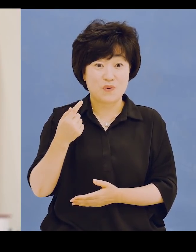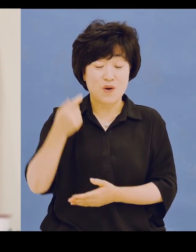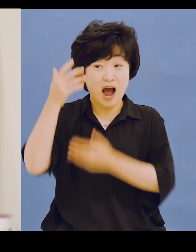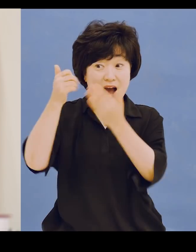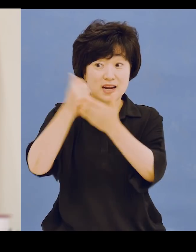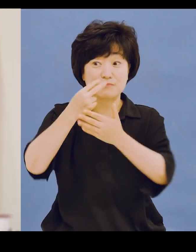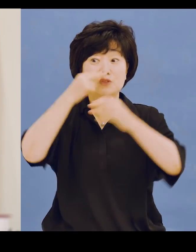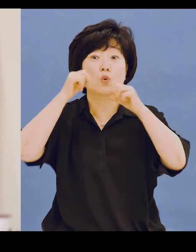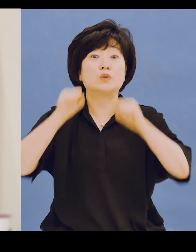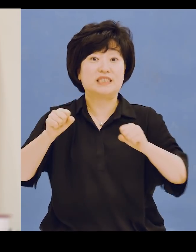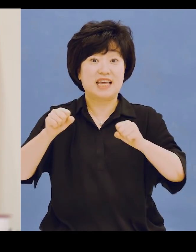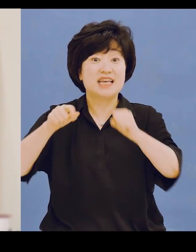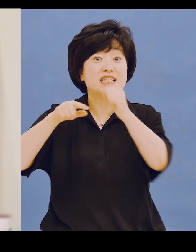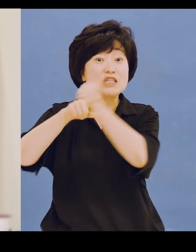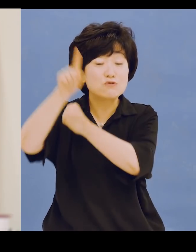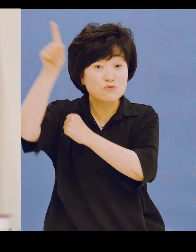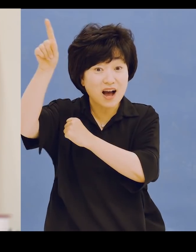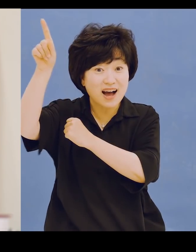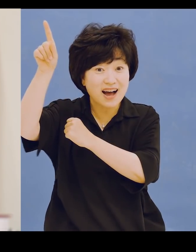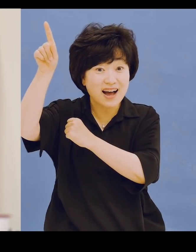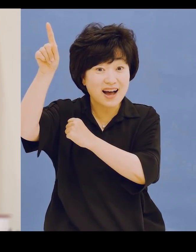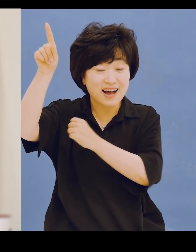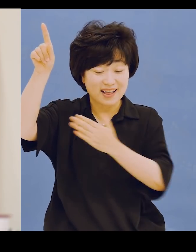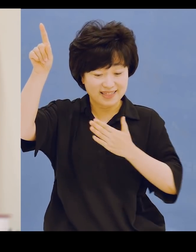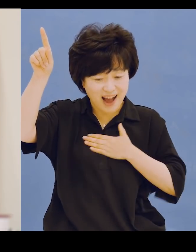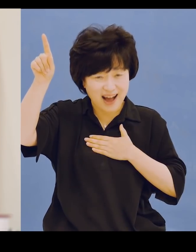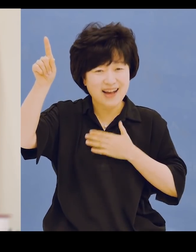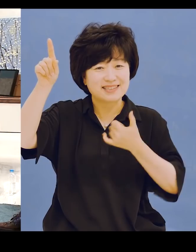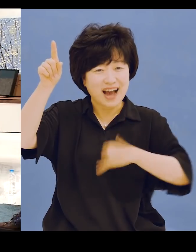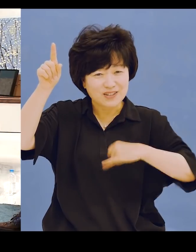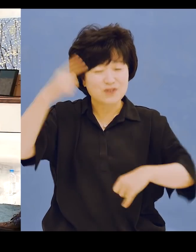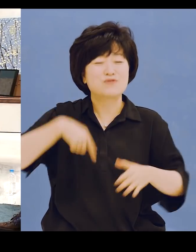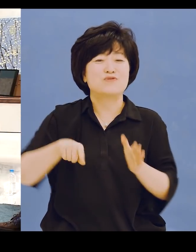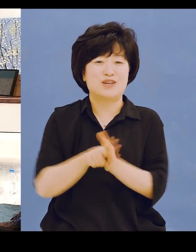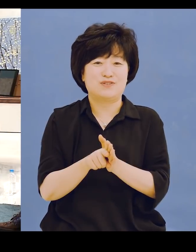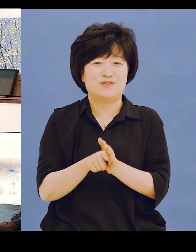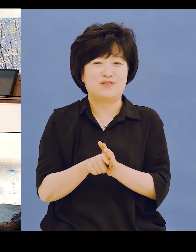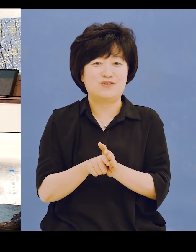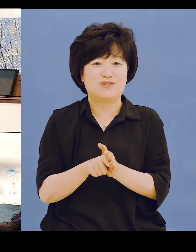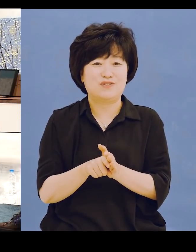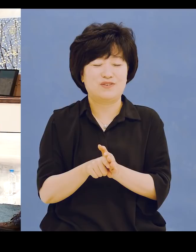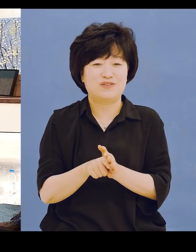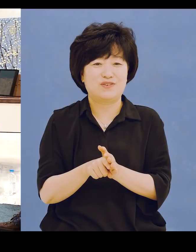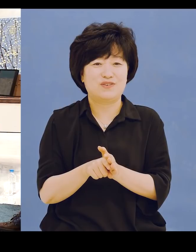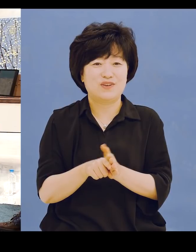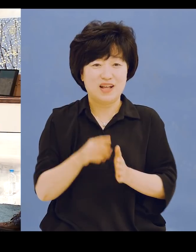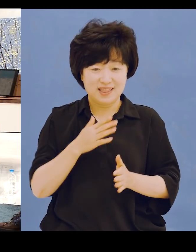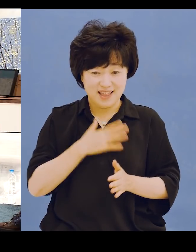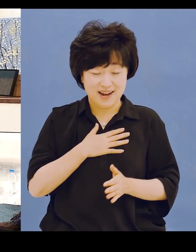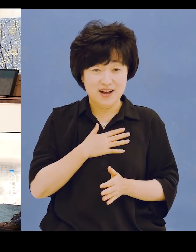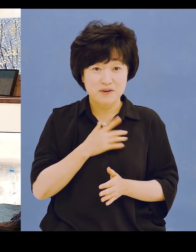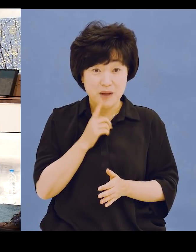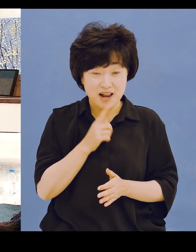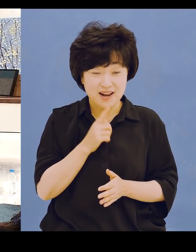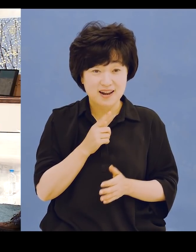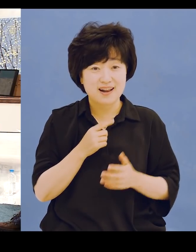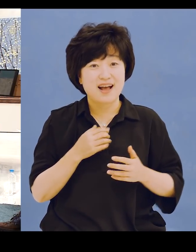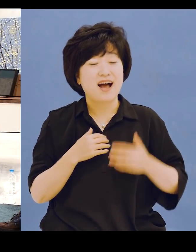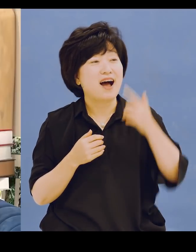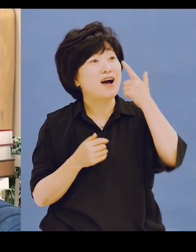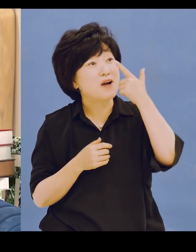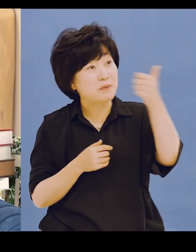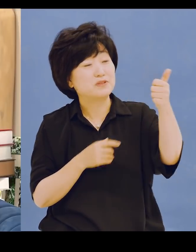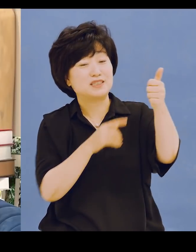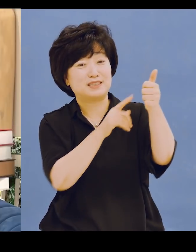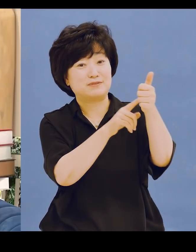존재하셔야 하는 이유가 바로 자녀를 위해서예요. 네. 우리를 위해서. 그래서 우리가 그러잖아요. 아버님이